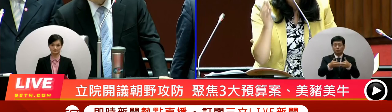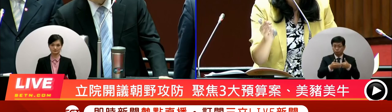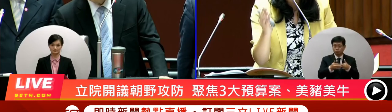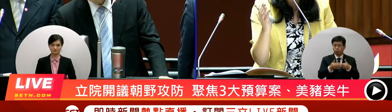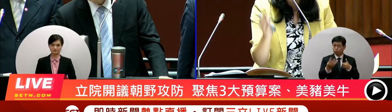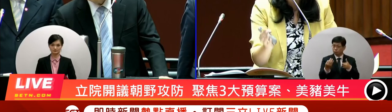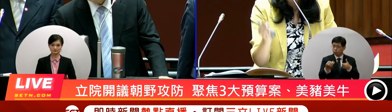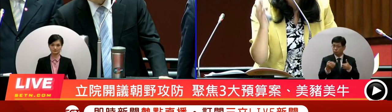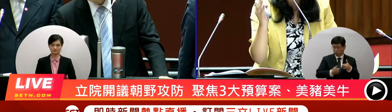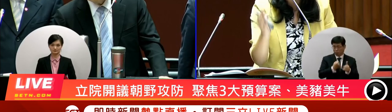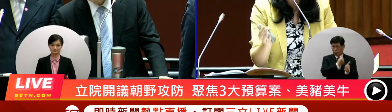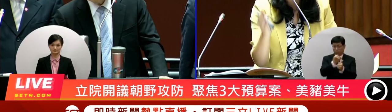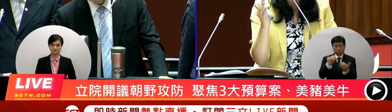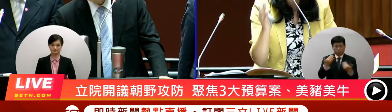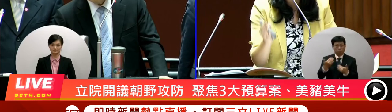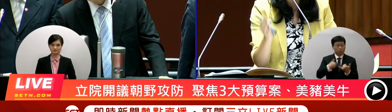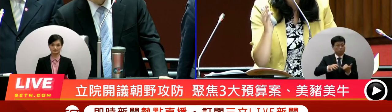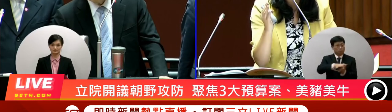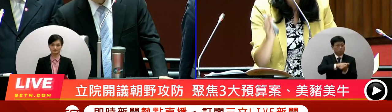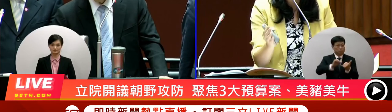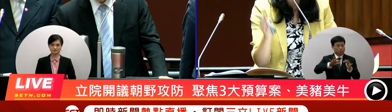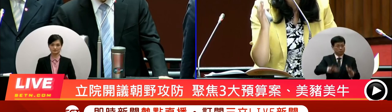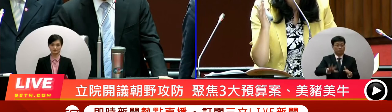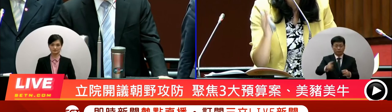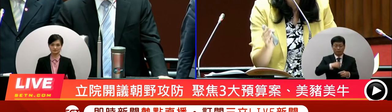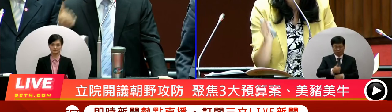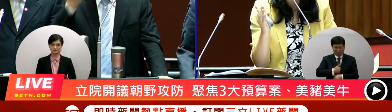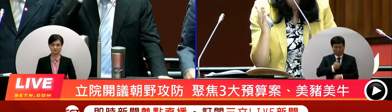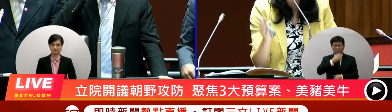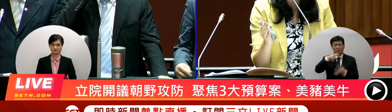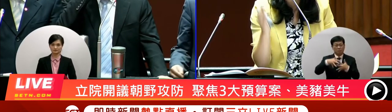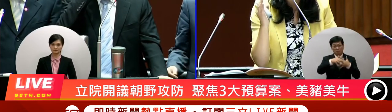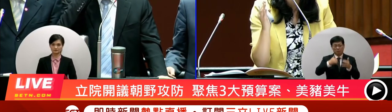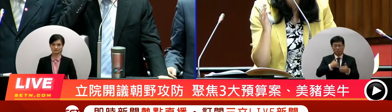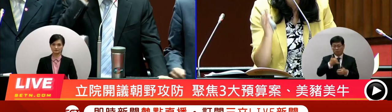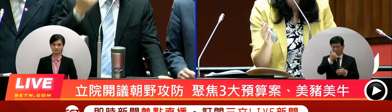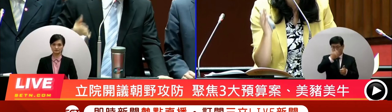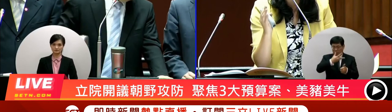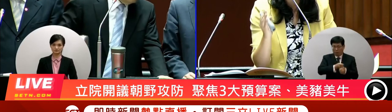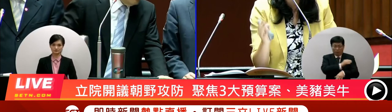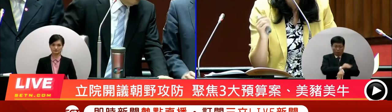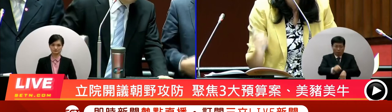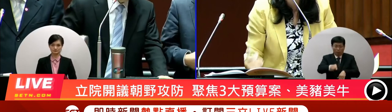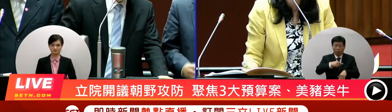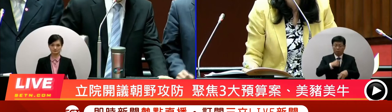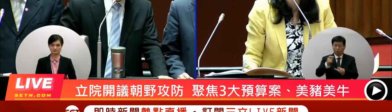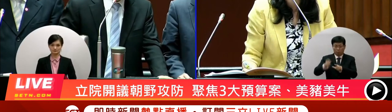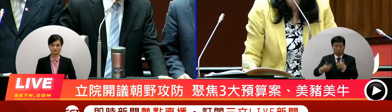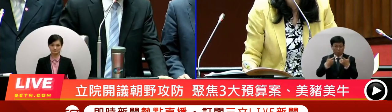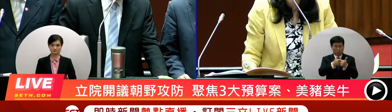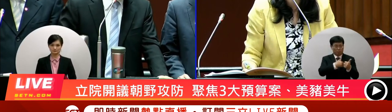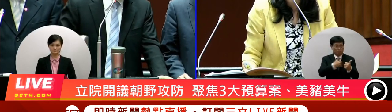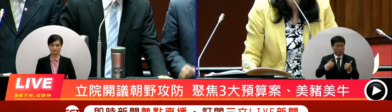们是否已经掌握了台湾目前有莱克多巴胺试剂的厂商，它的产能是否能够达